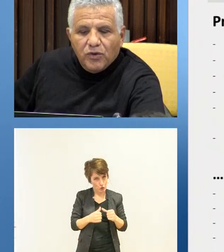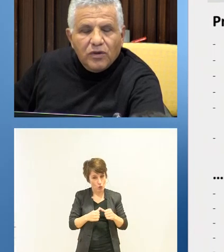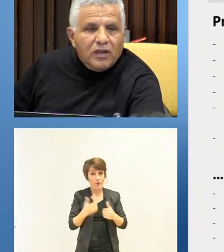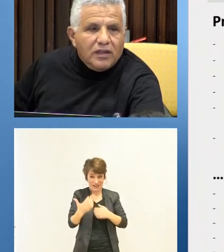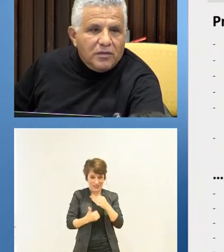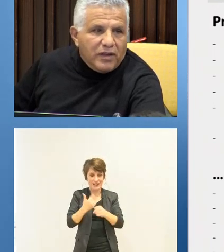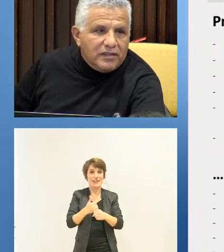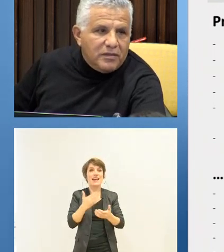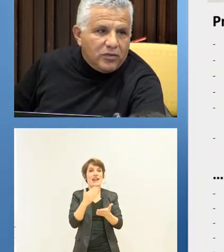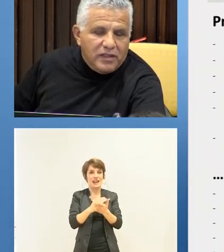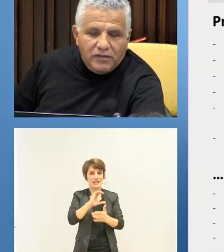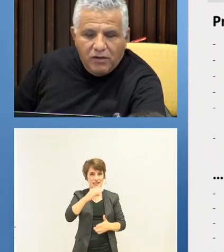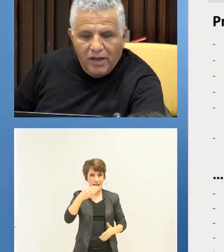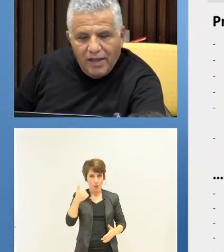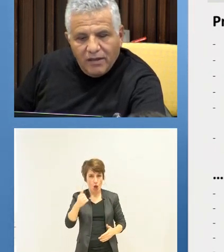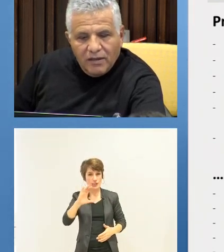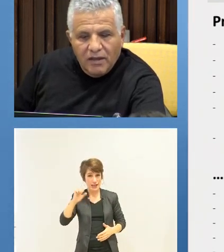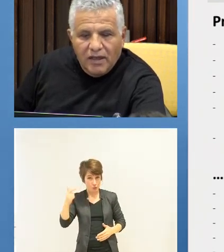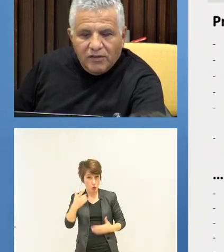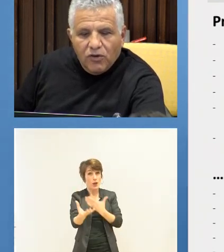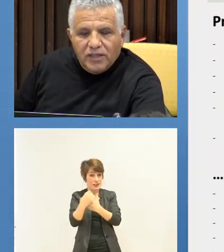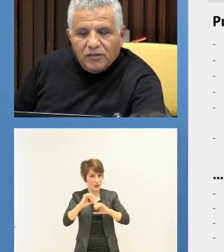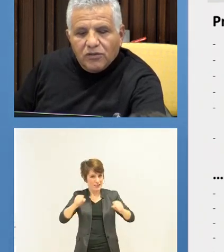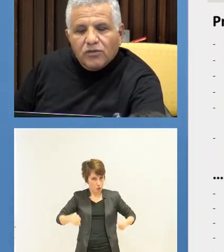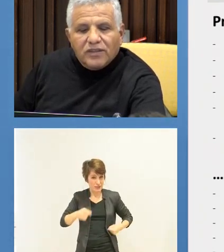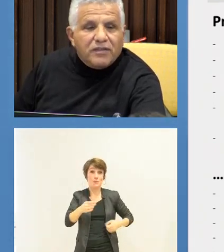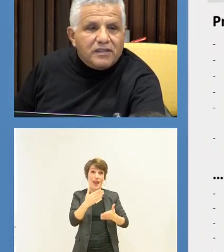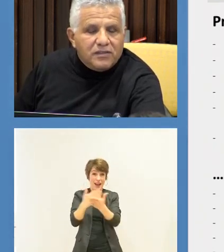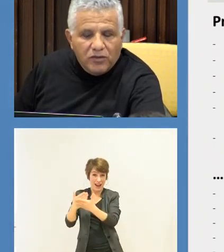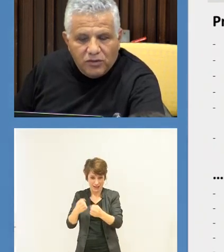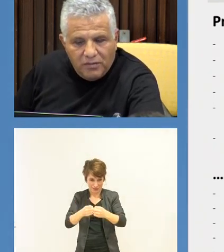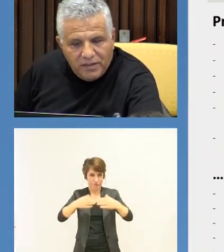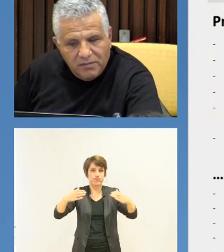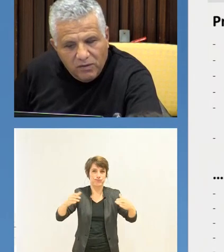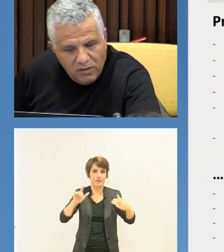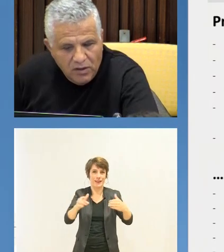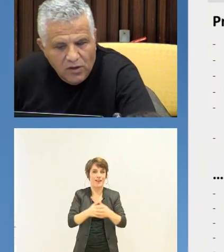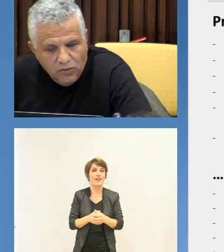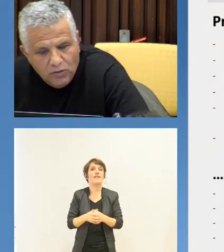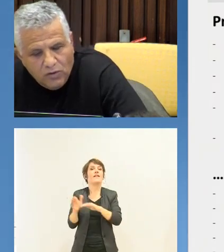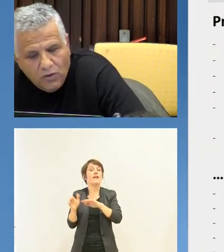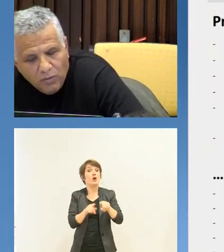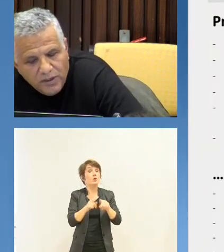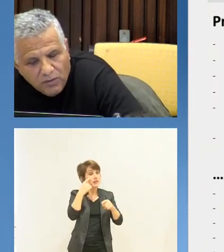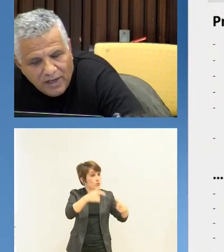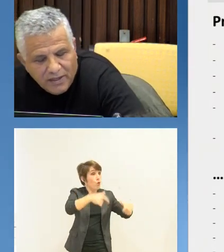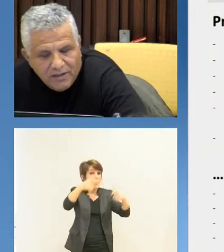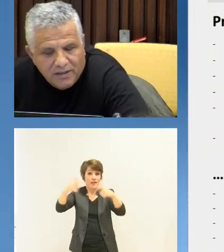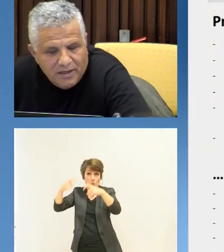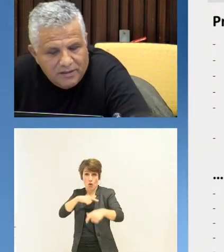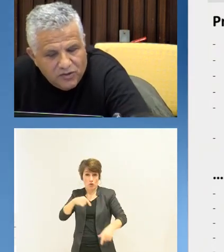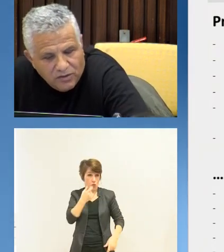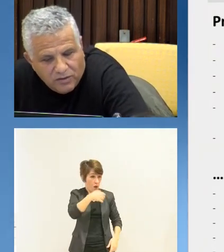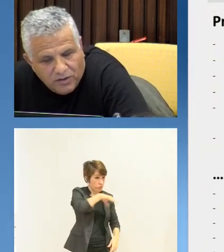cm2 qui participent au ski scolaire et dans le cadre de nos investissements sur les bâtiments nous combinons la